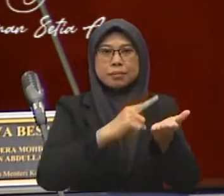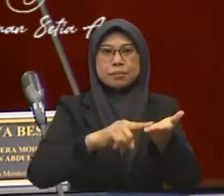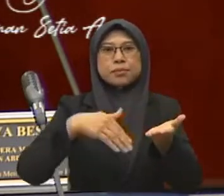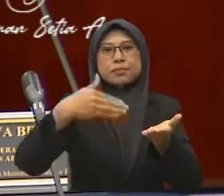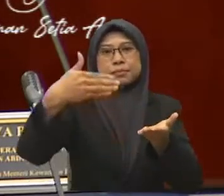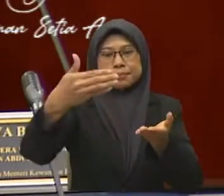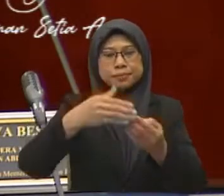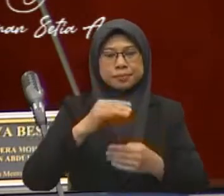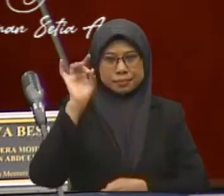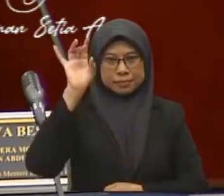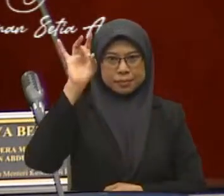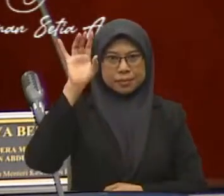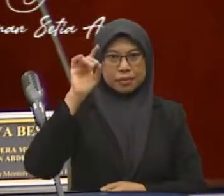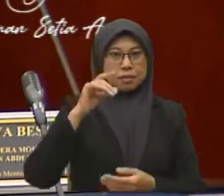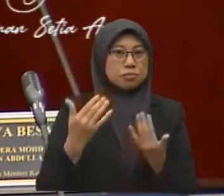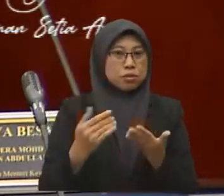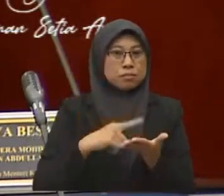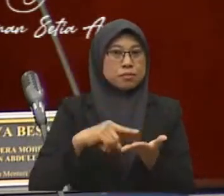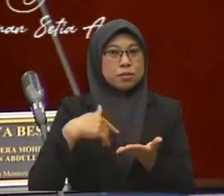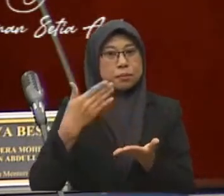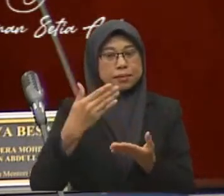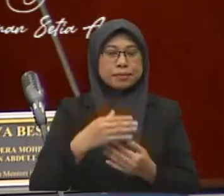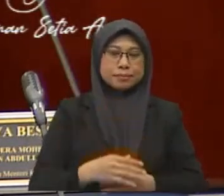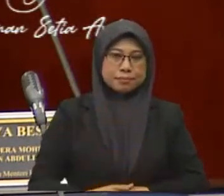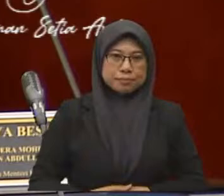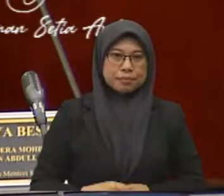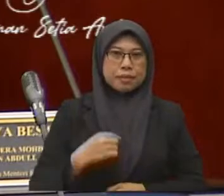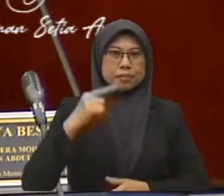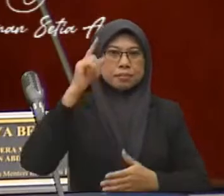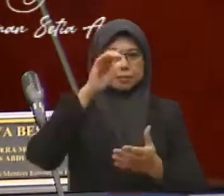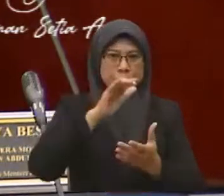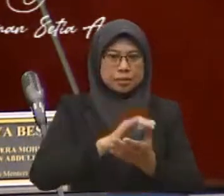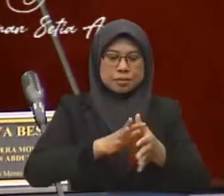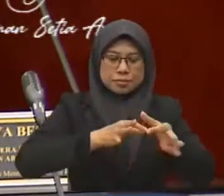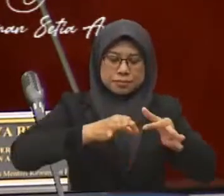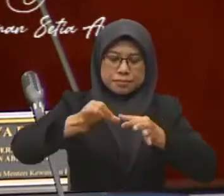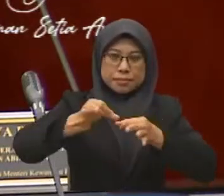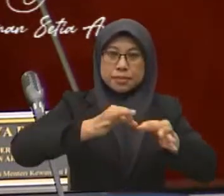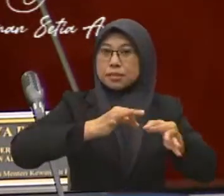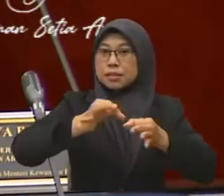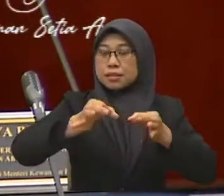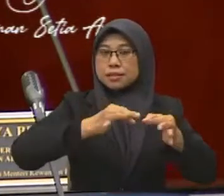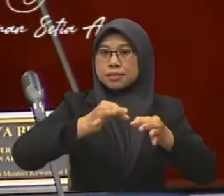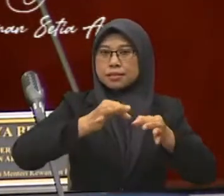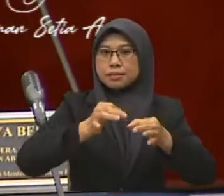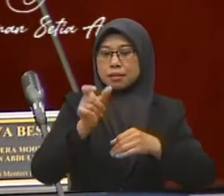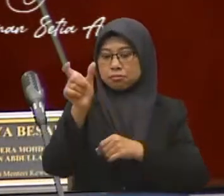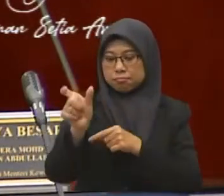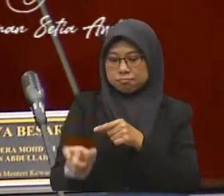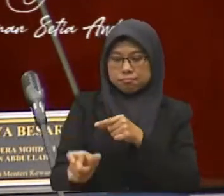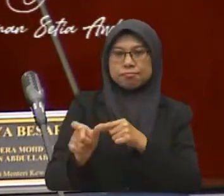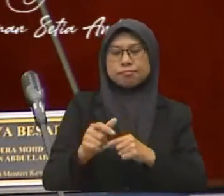minggu mendatang. InsyaAllah mungkin minggu depan atau minggu satu lagi. Saya percaya nanti penjelasan beliau